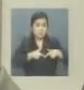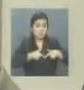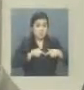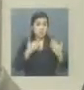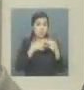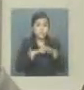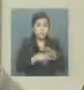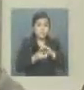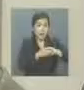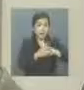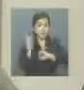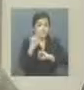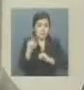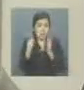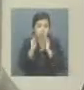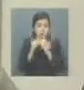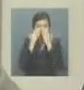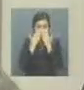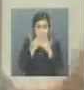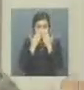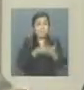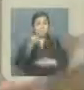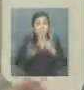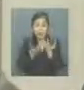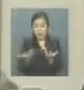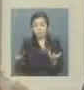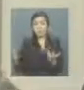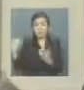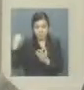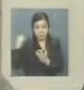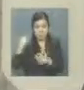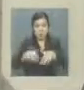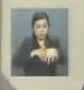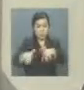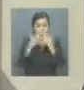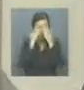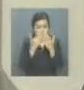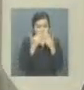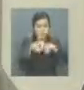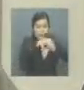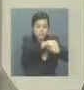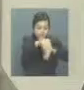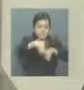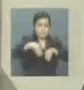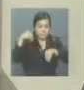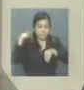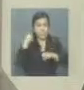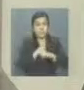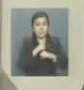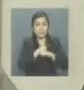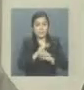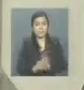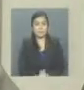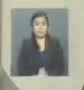ที่ค้าขายอยู่ในบริเวณตึกแดงและของชุมชนมุสลิมในละแวกนั้นด้วยนะครับโดยที่รูปร่างลักษณ